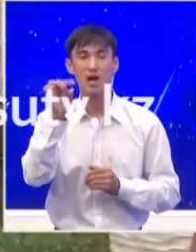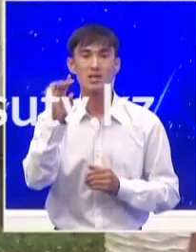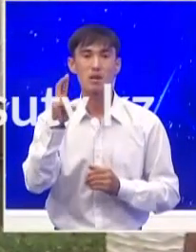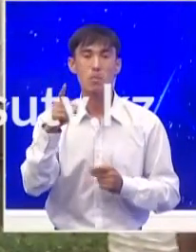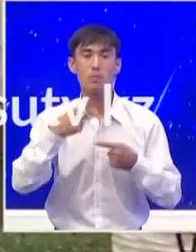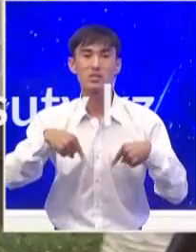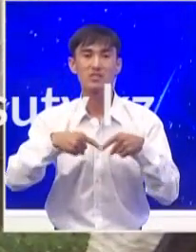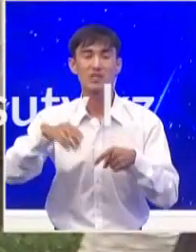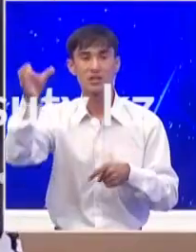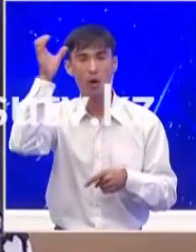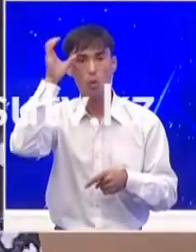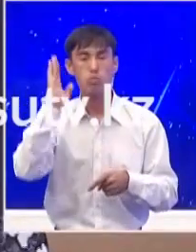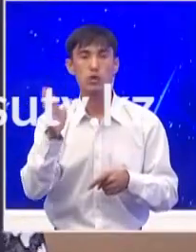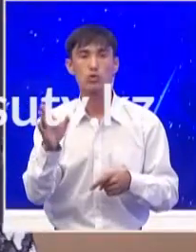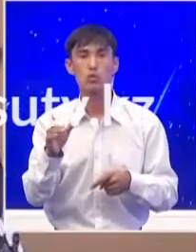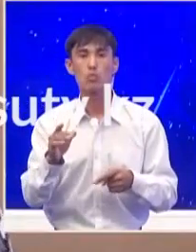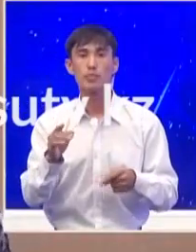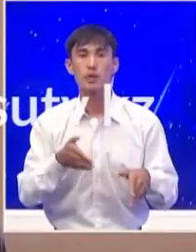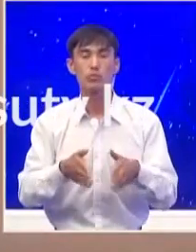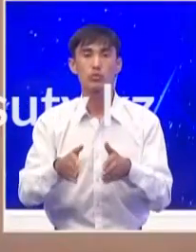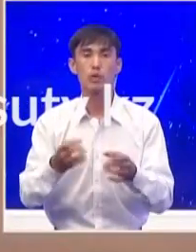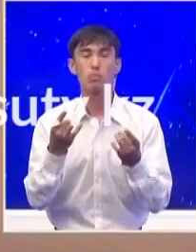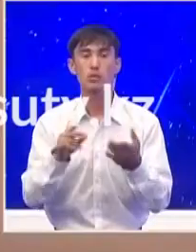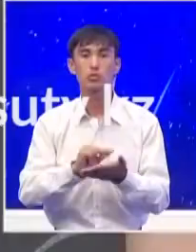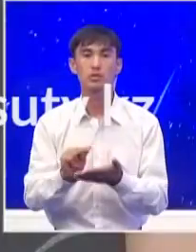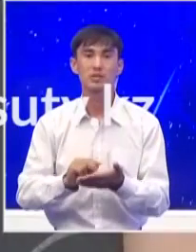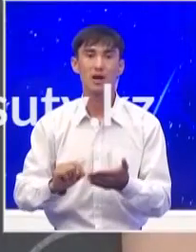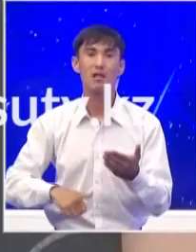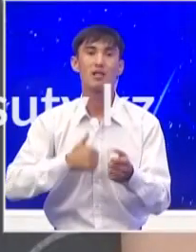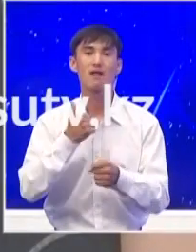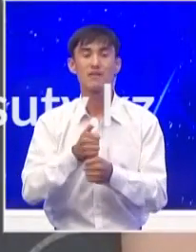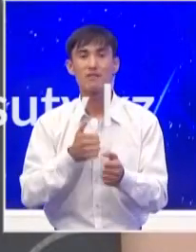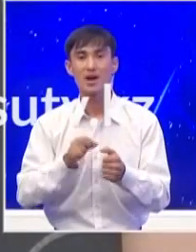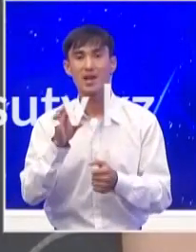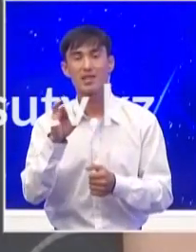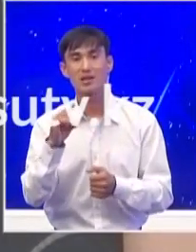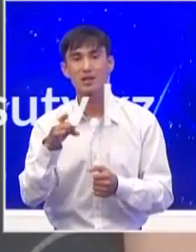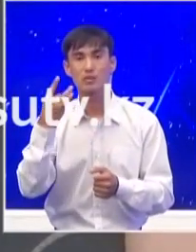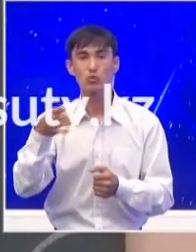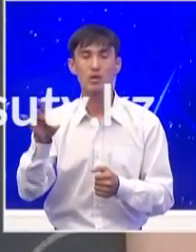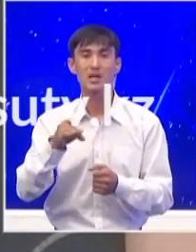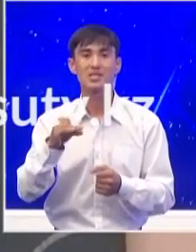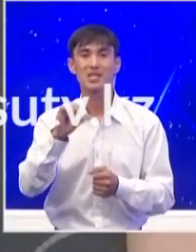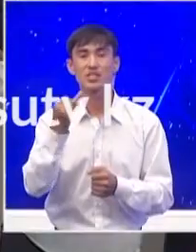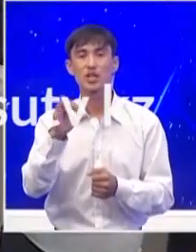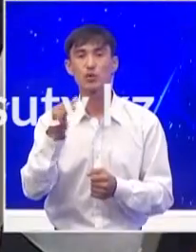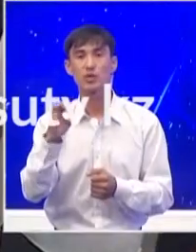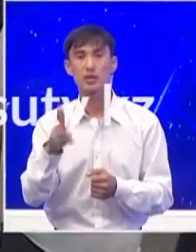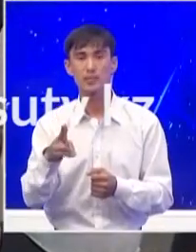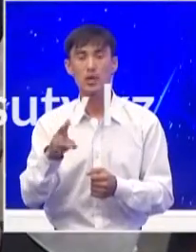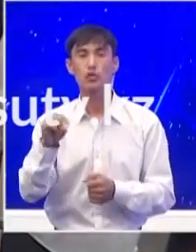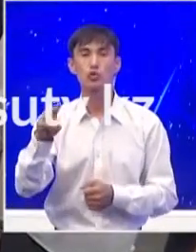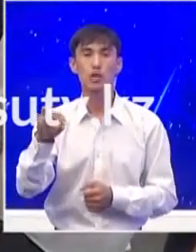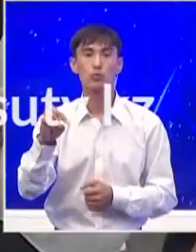наук прошел путь от простого корреспондента до главного редактора республиканского издания героев то что нам ту